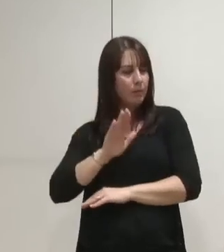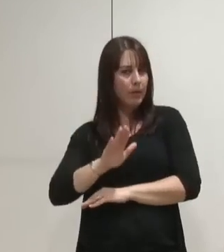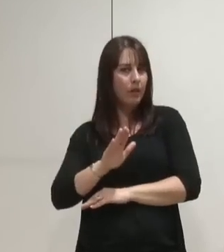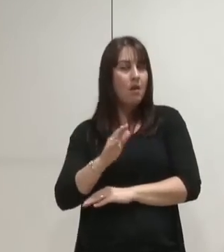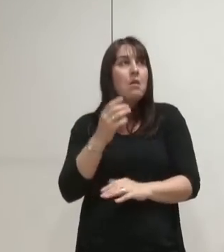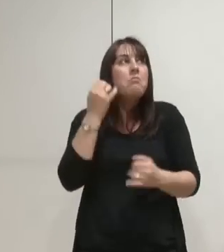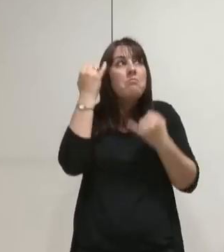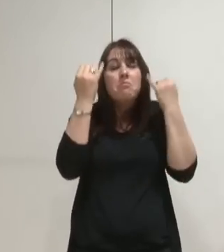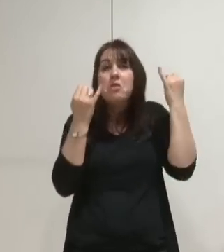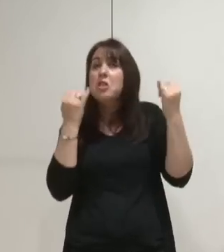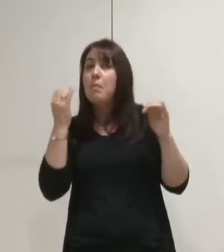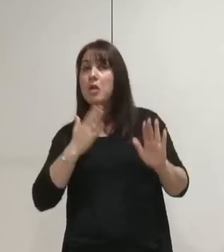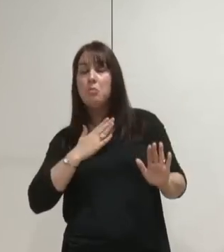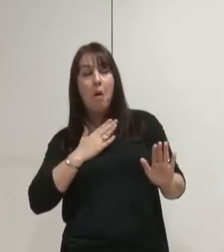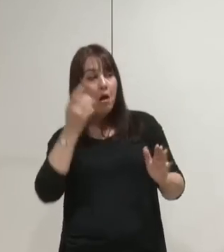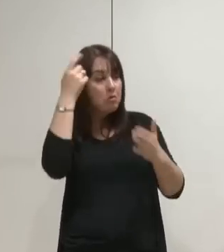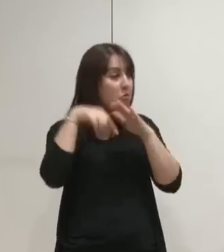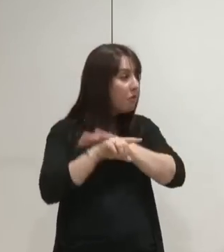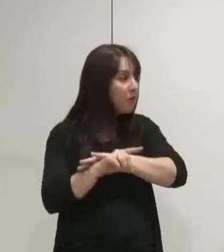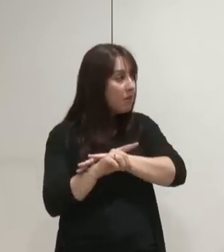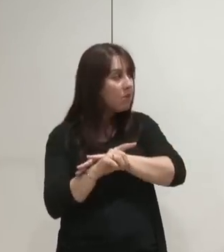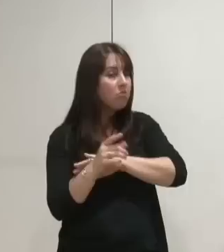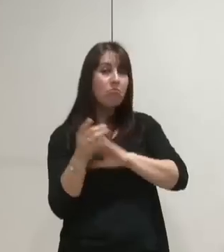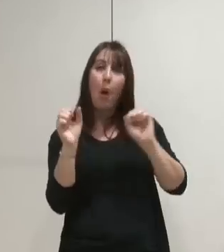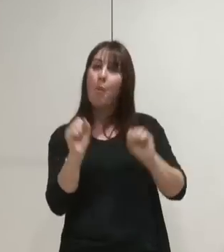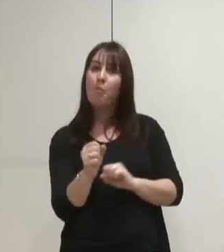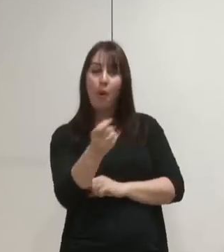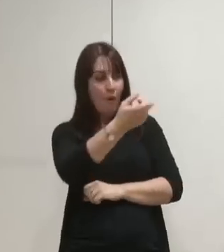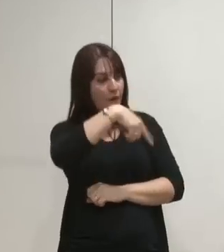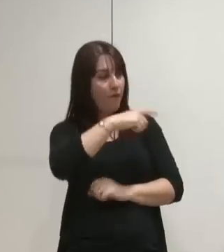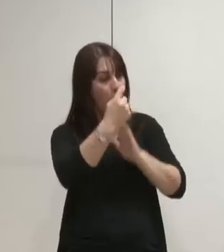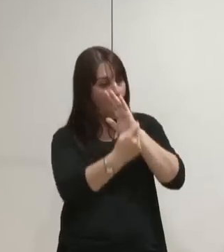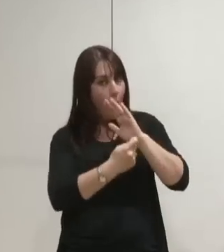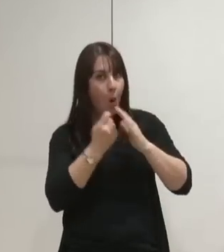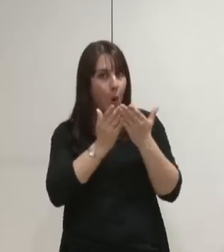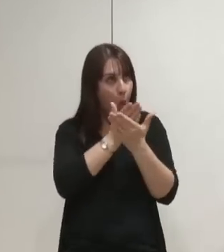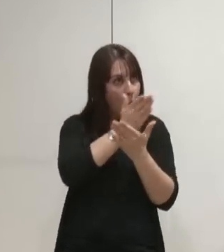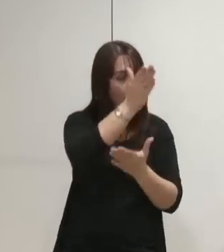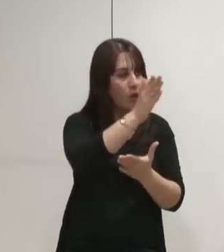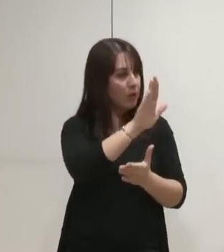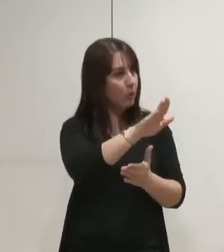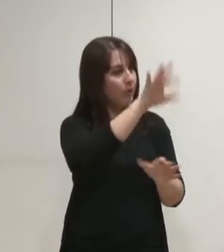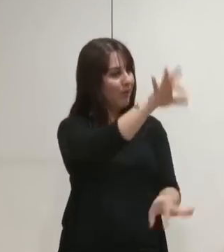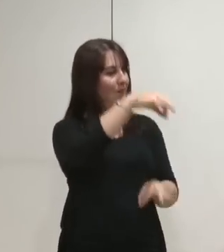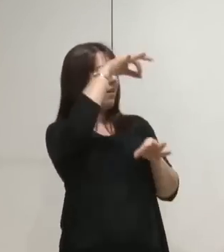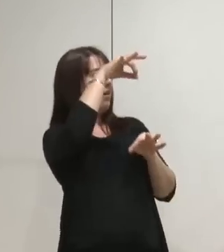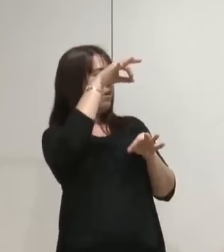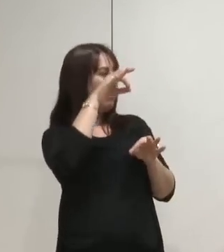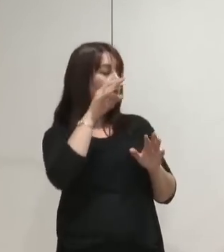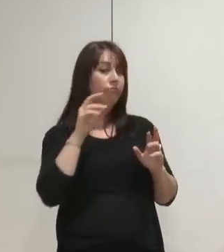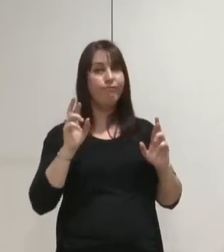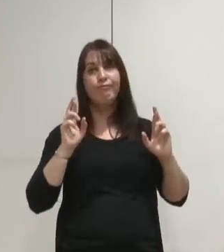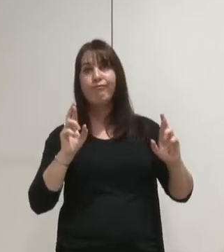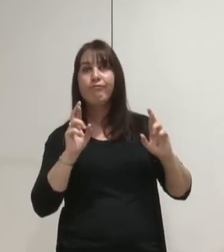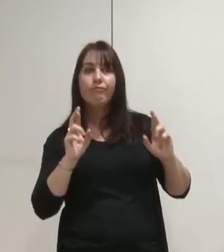cela nous allons pouvoir connaître vos réorientations en la matière espérant qu'elle